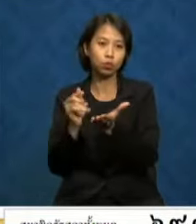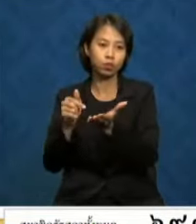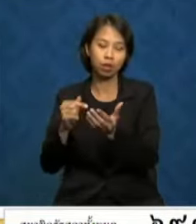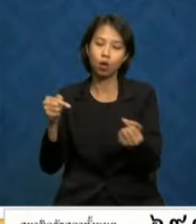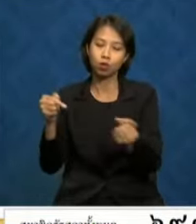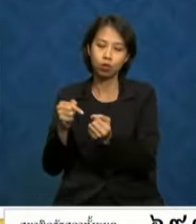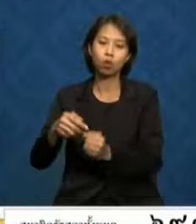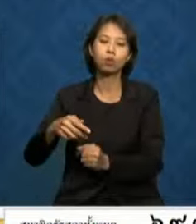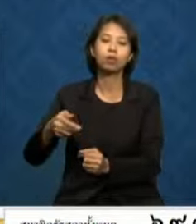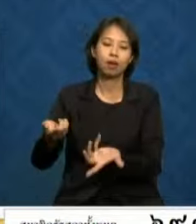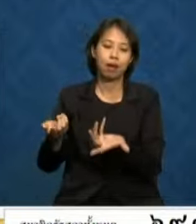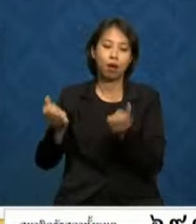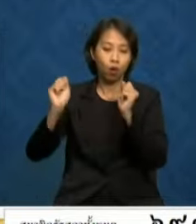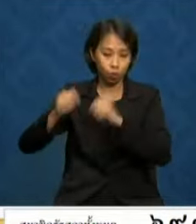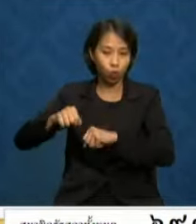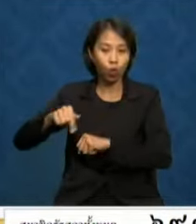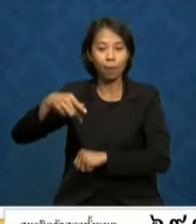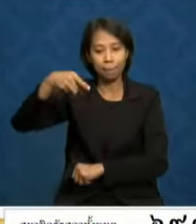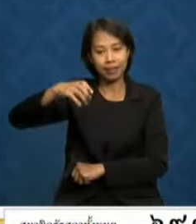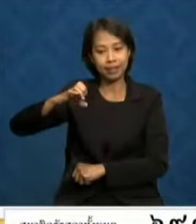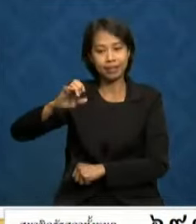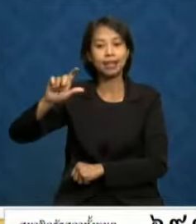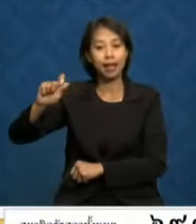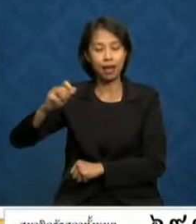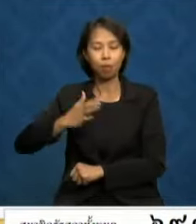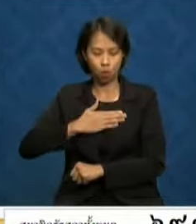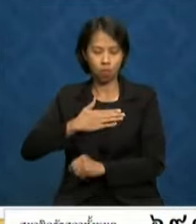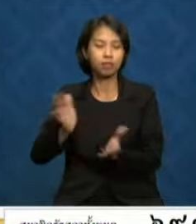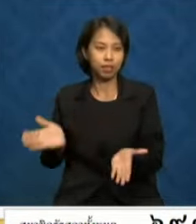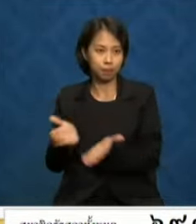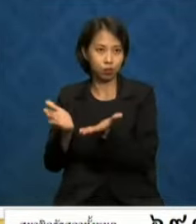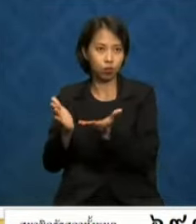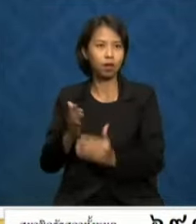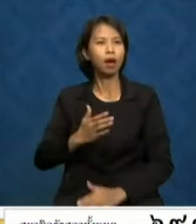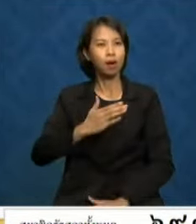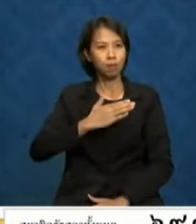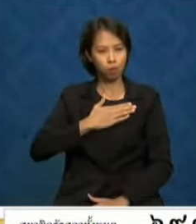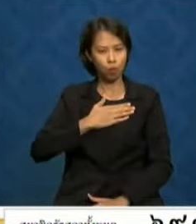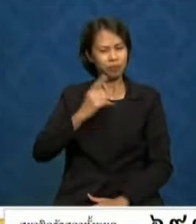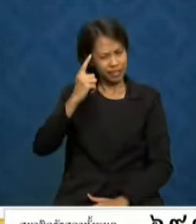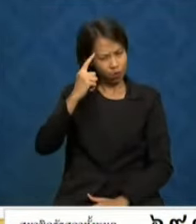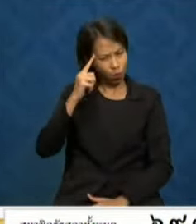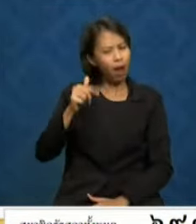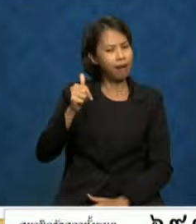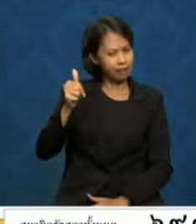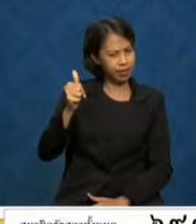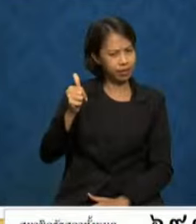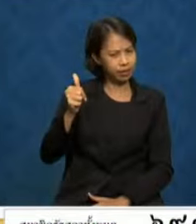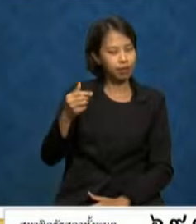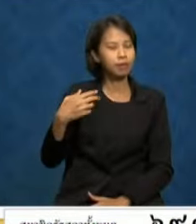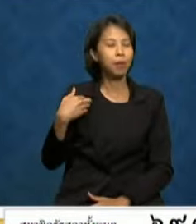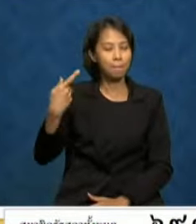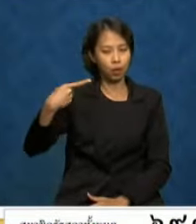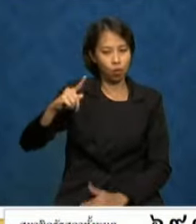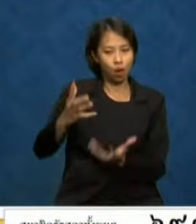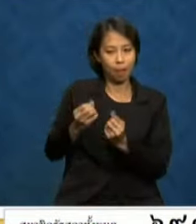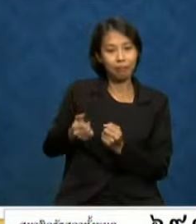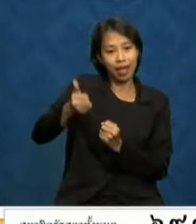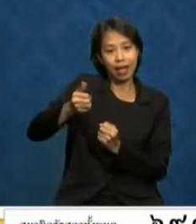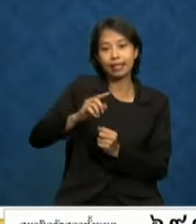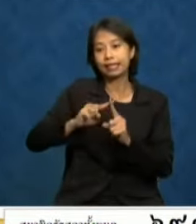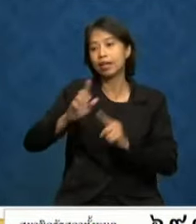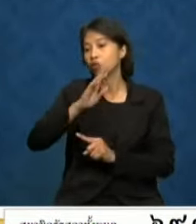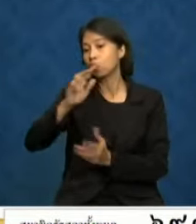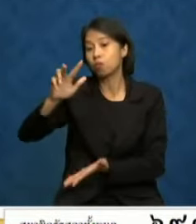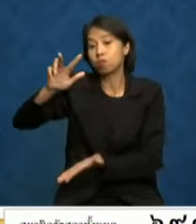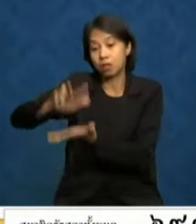ข้อตกลงตัวนี้นะครับ PCA ฉบับนี้แน่นอนชั่งน้ำหนักแล้วมีผลดีมากกว่าผลเสียแต่เมื่อลงนามแล้ว